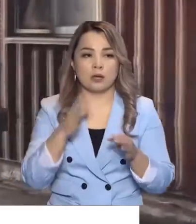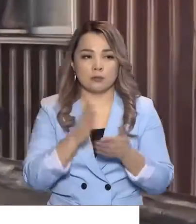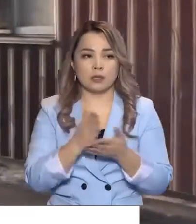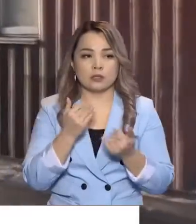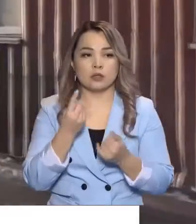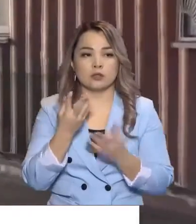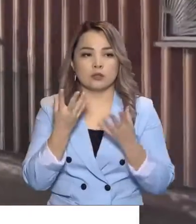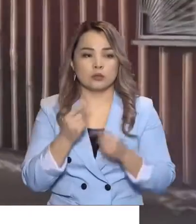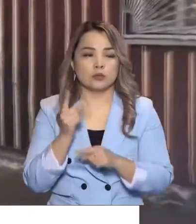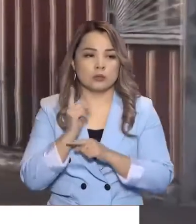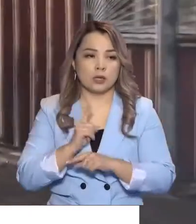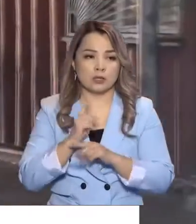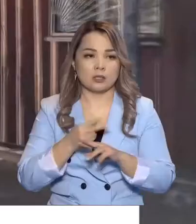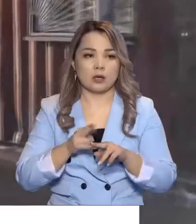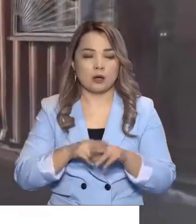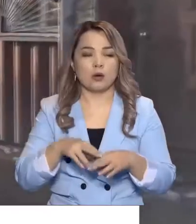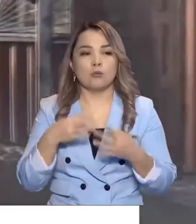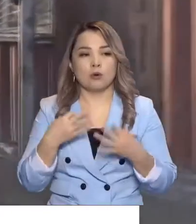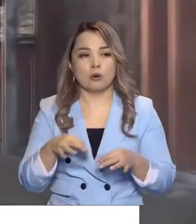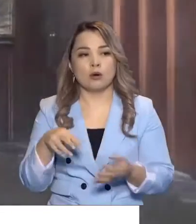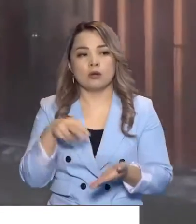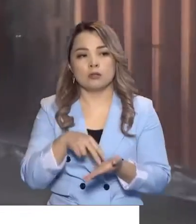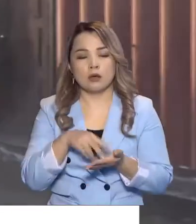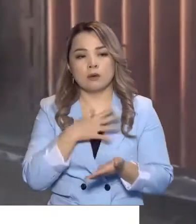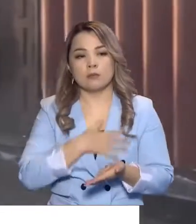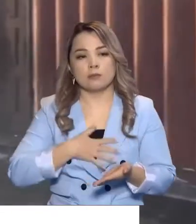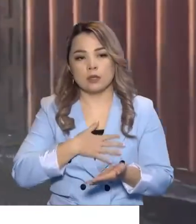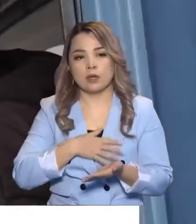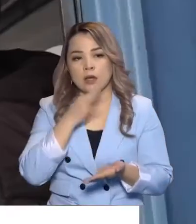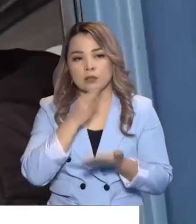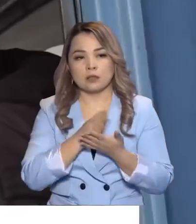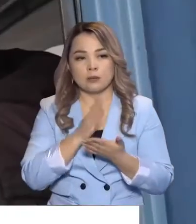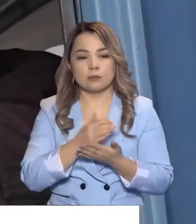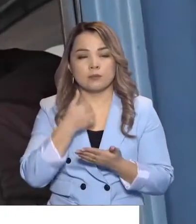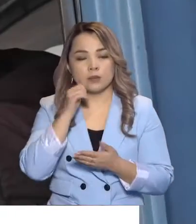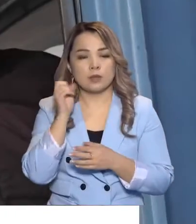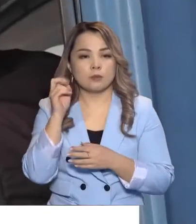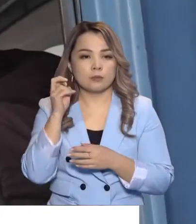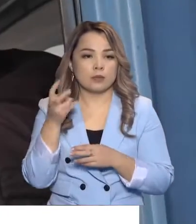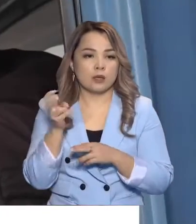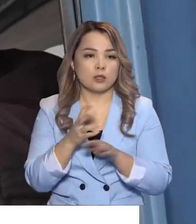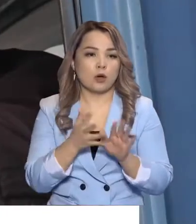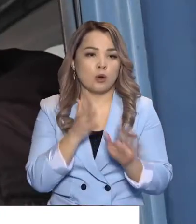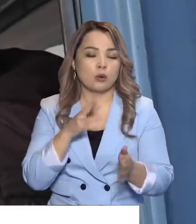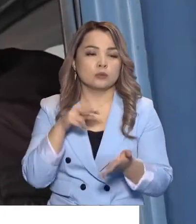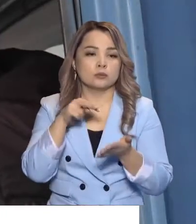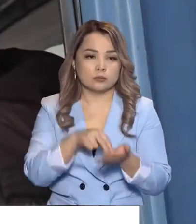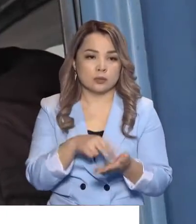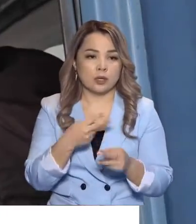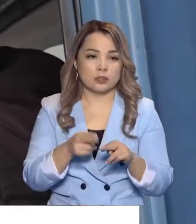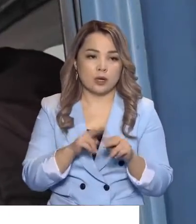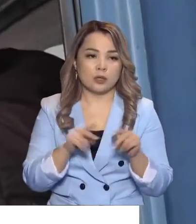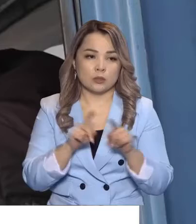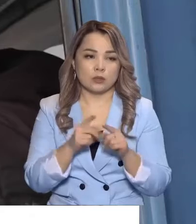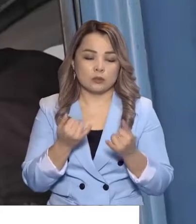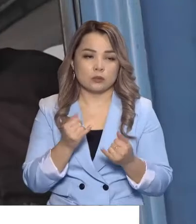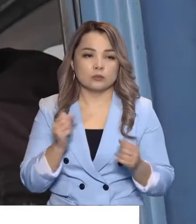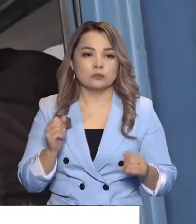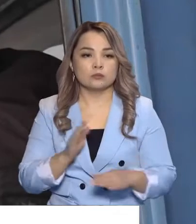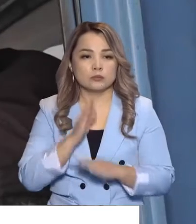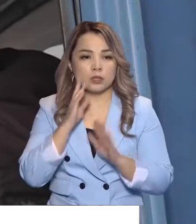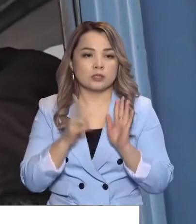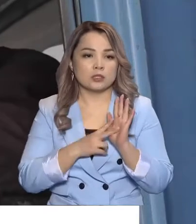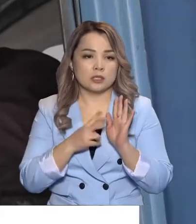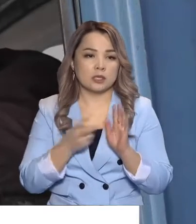күн кезекте тұрғандар үйге бос қайтамыз ба деп алаңдаулы. Кеше мен түстен кейін келдім, тоже очередьте тұрдым. Үйге кеттім де бүгін таңертең 7-те